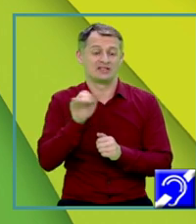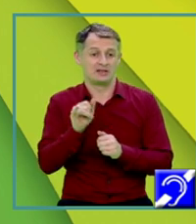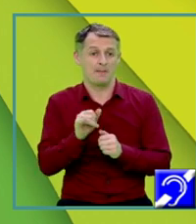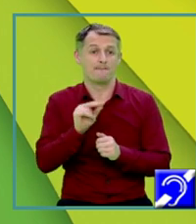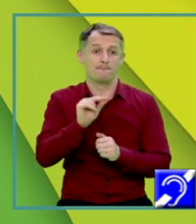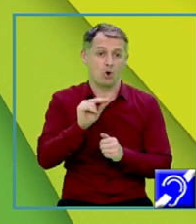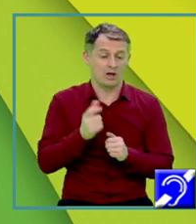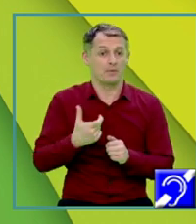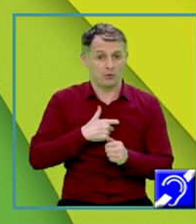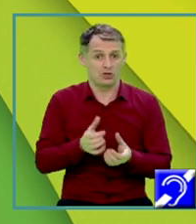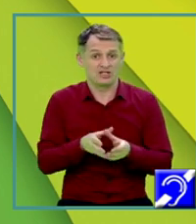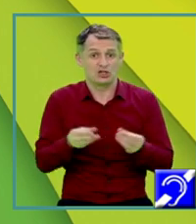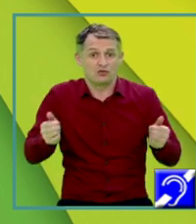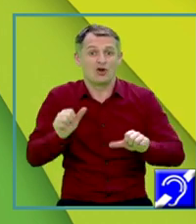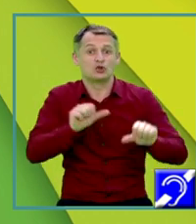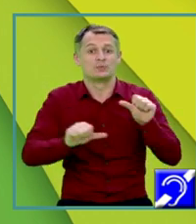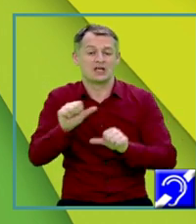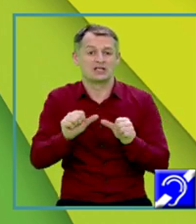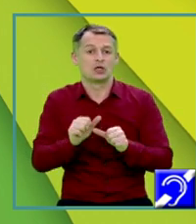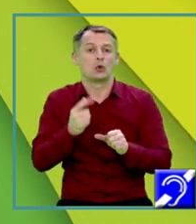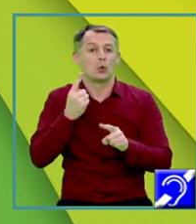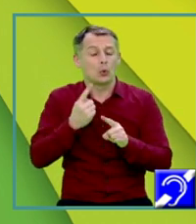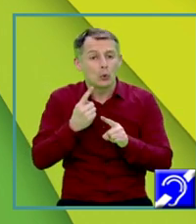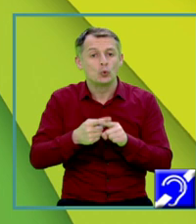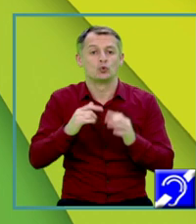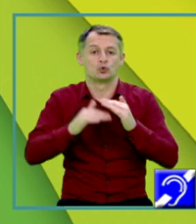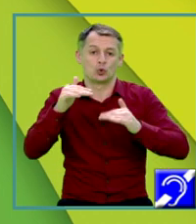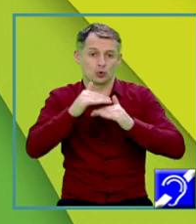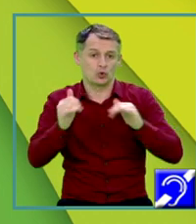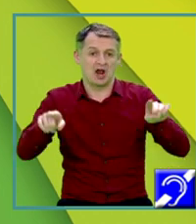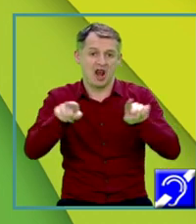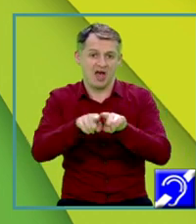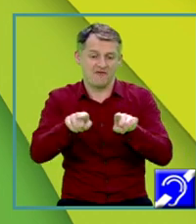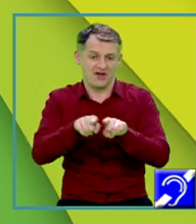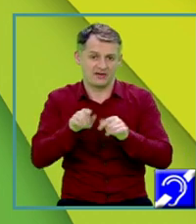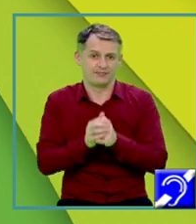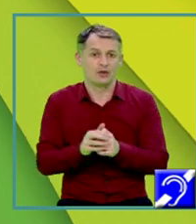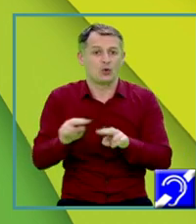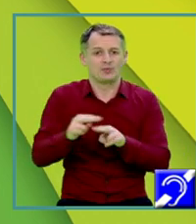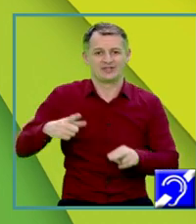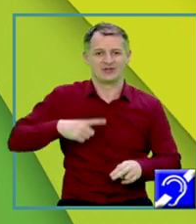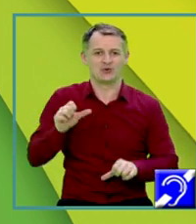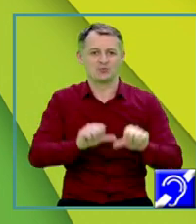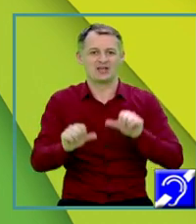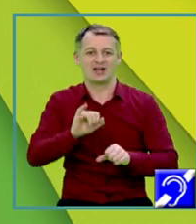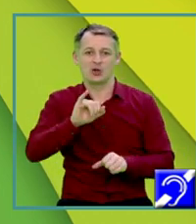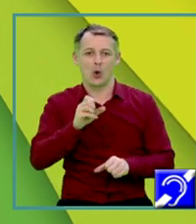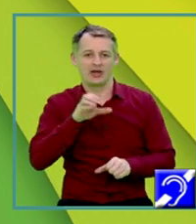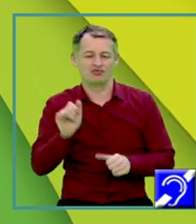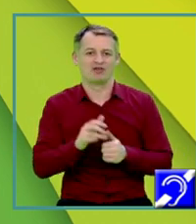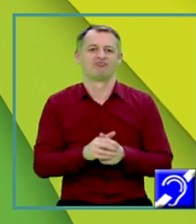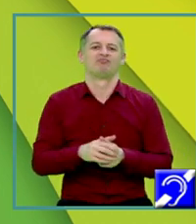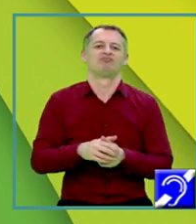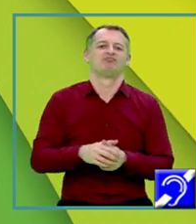dizolva substanțe cu structura asemănătoare, așa cum sunt substanțele ionice, hidroxid de